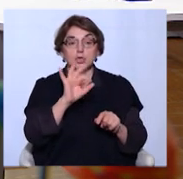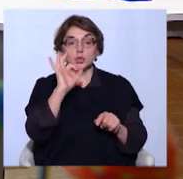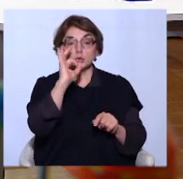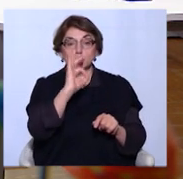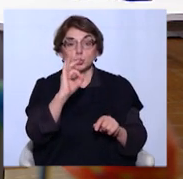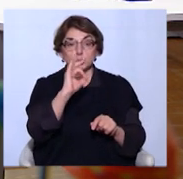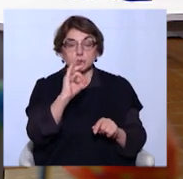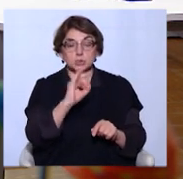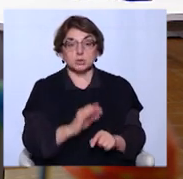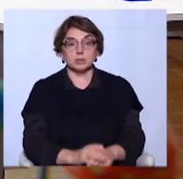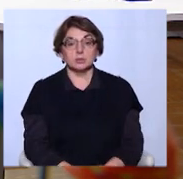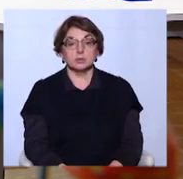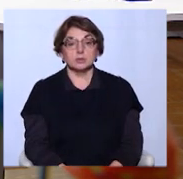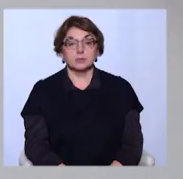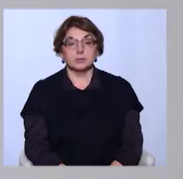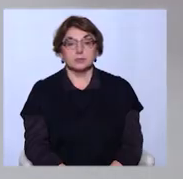წერთ.